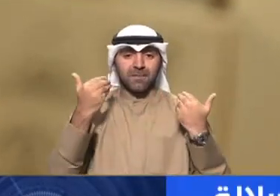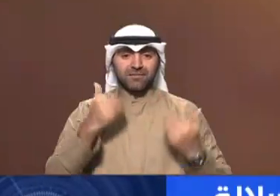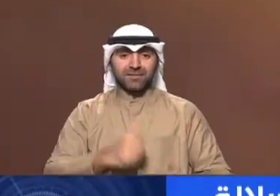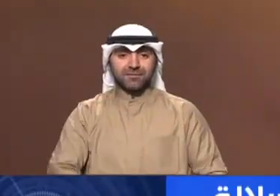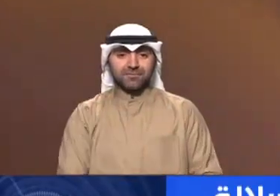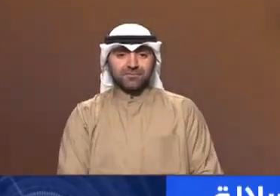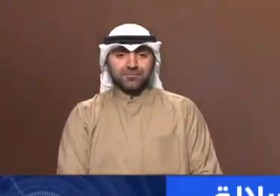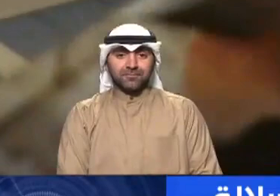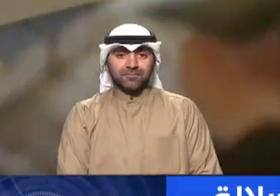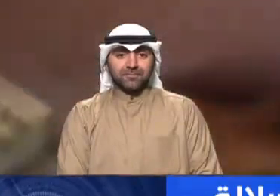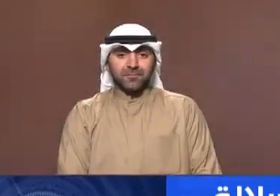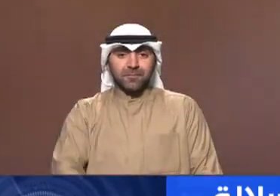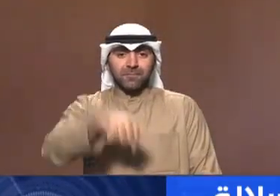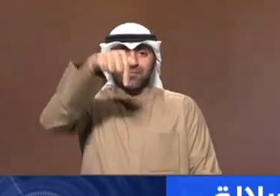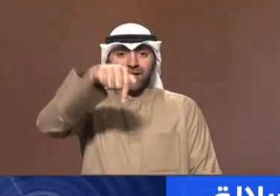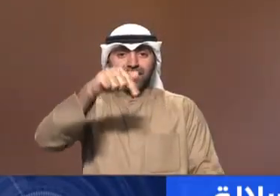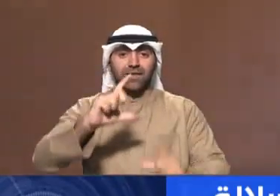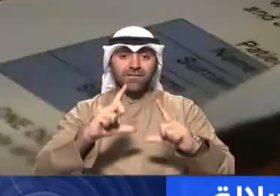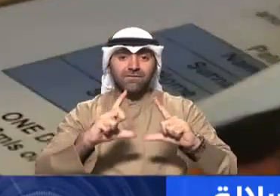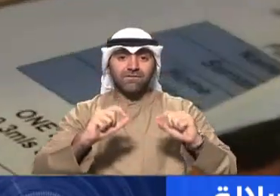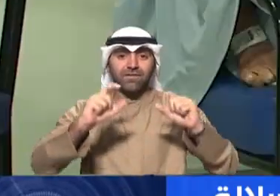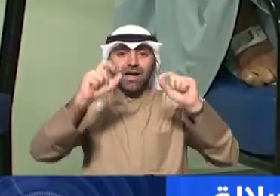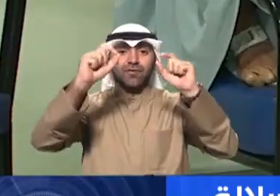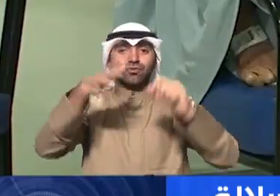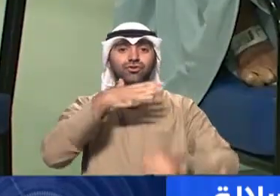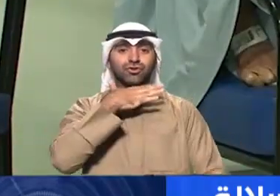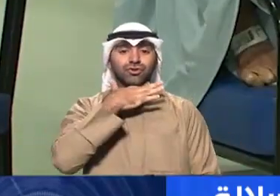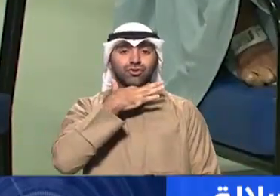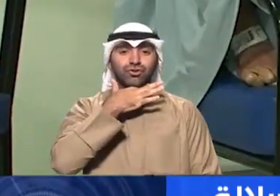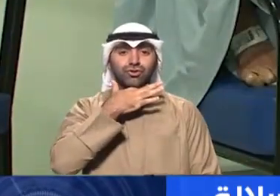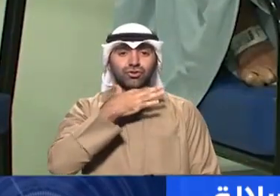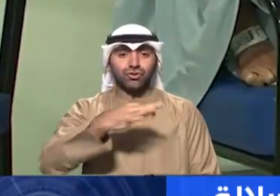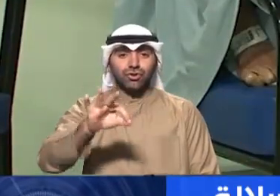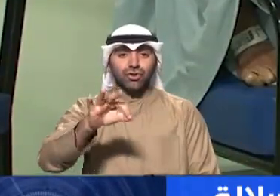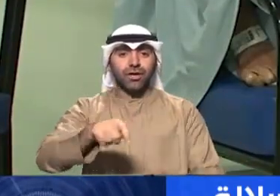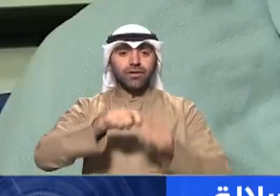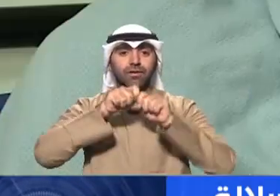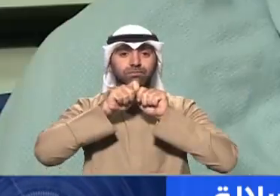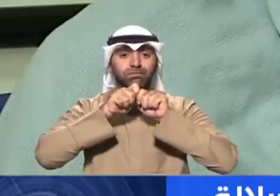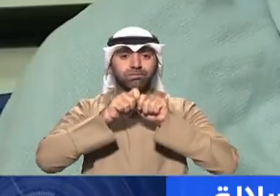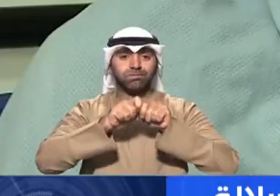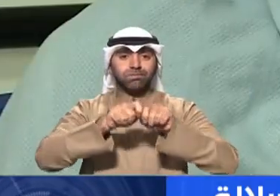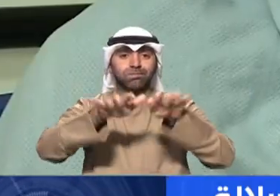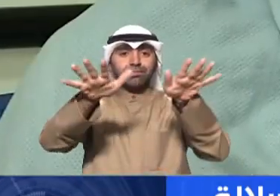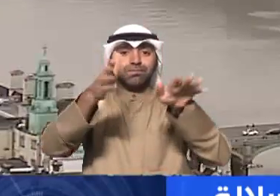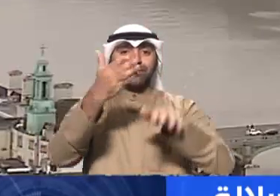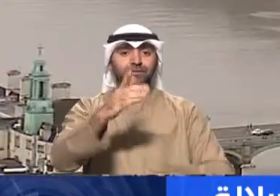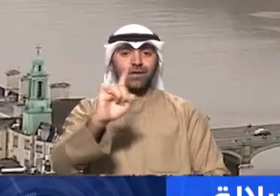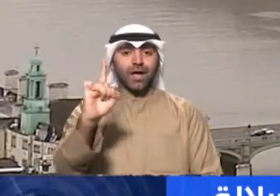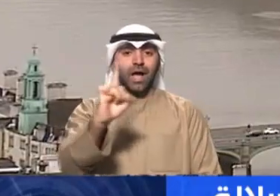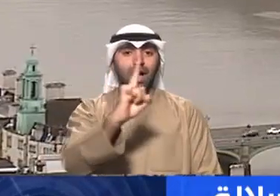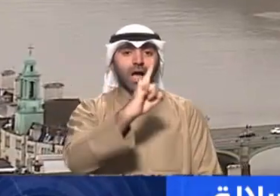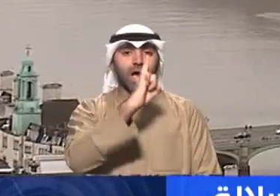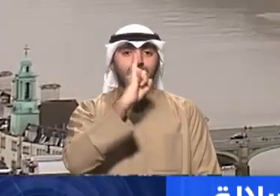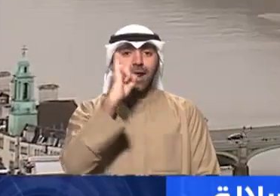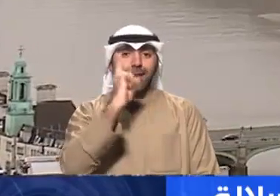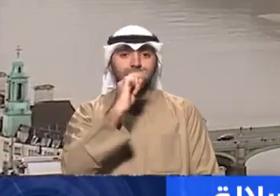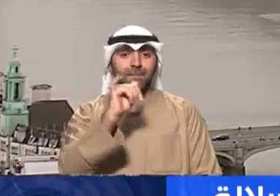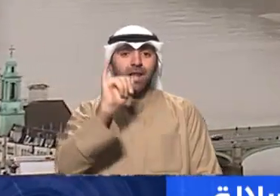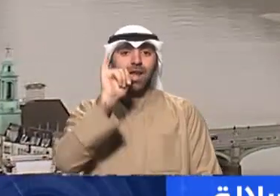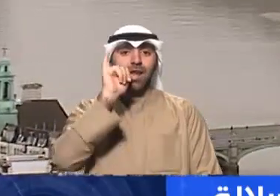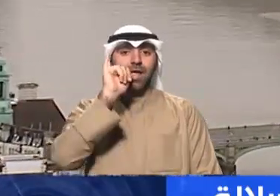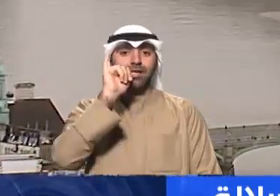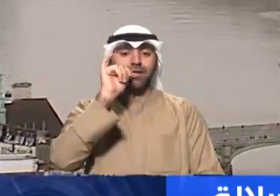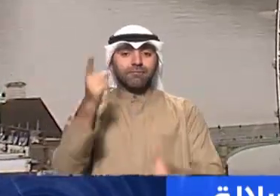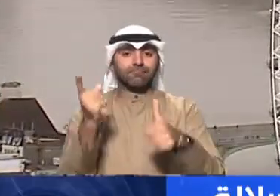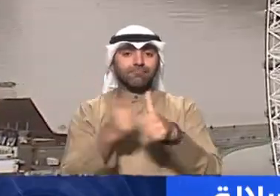سلالة جديدة من فيروس كوفيد-19 تثير قلقا دوليا بعد ظهورها في عدة دول بعد بريطانيا، سببت حالة من